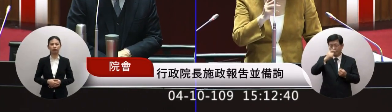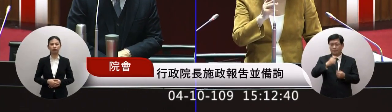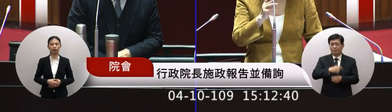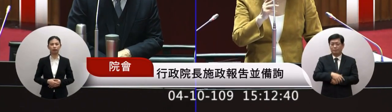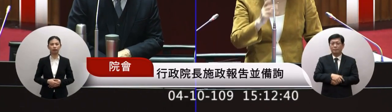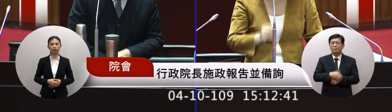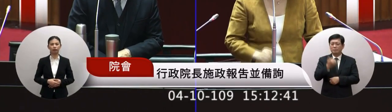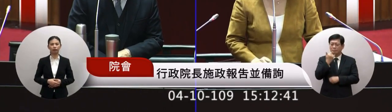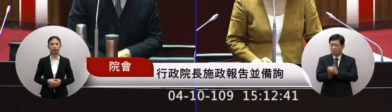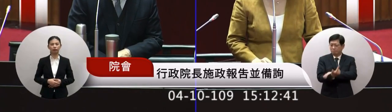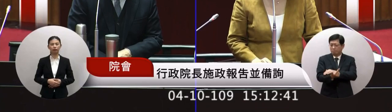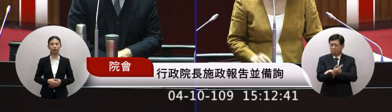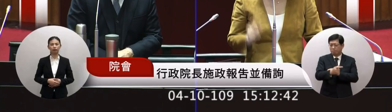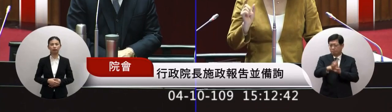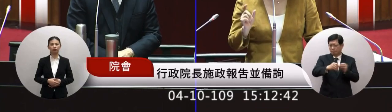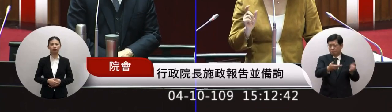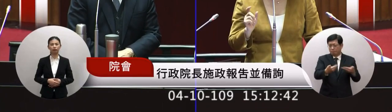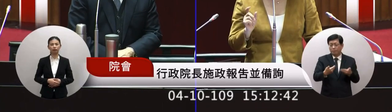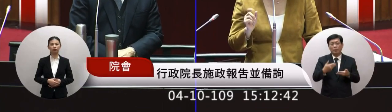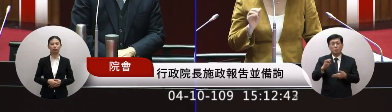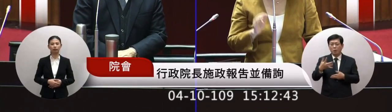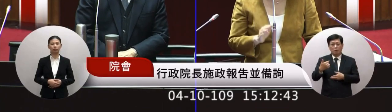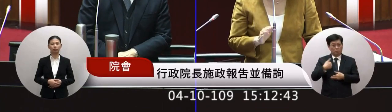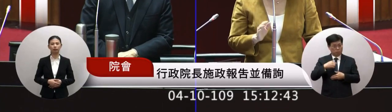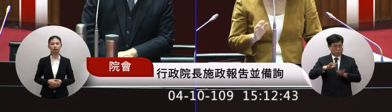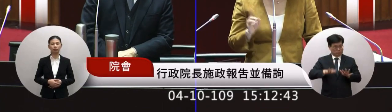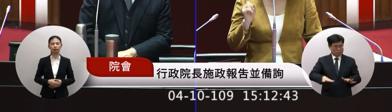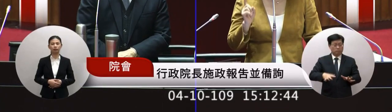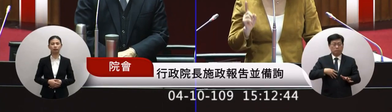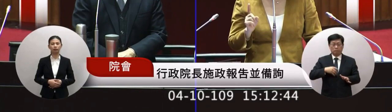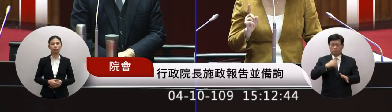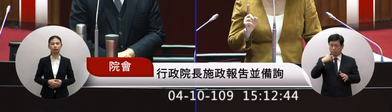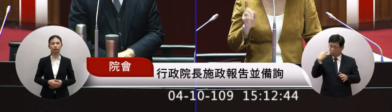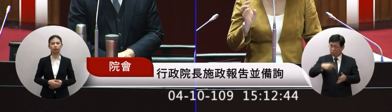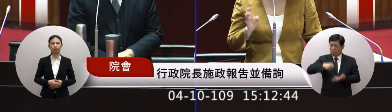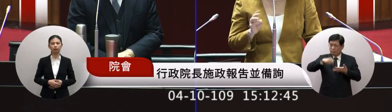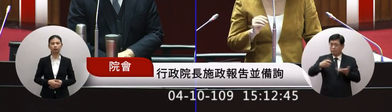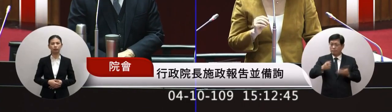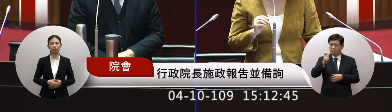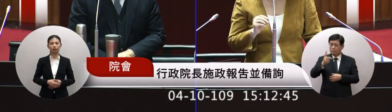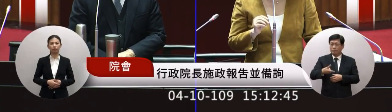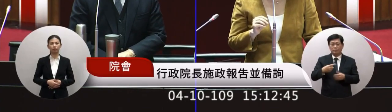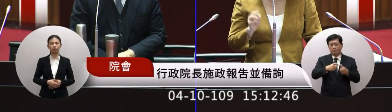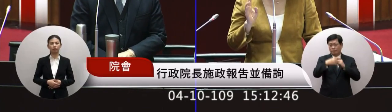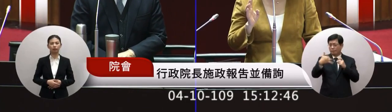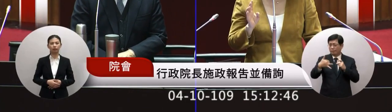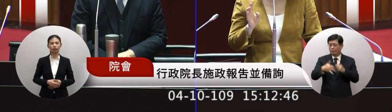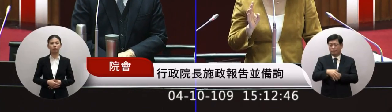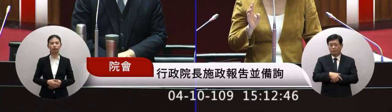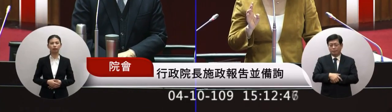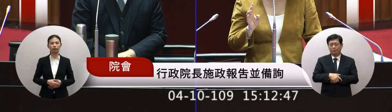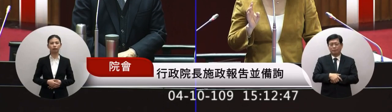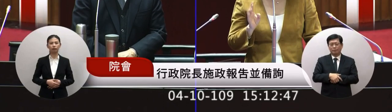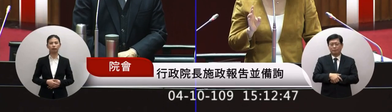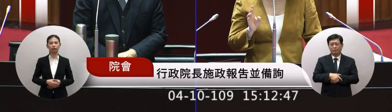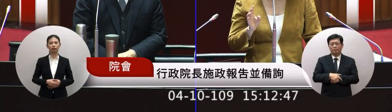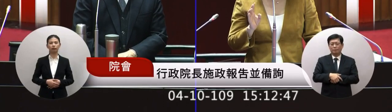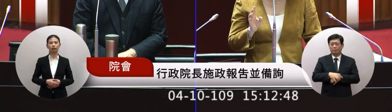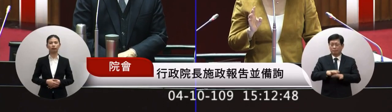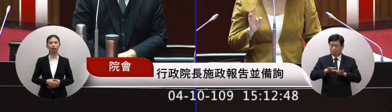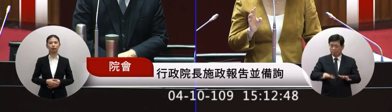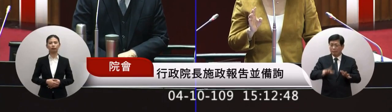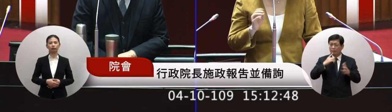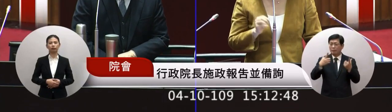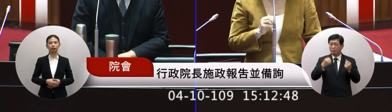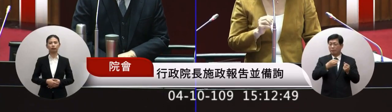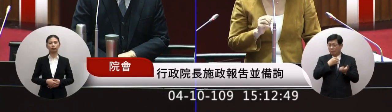够尽速拿到这个资料。为什么会在今天的质询会再提到这个没有回答的问题？因为基本上来讲，现在的